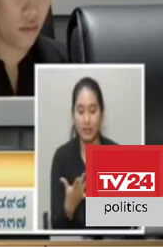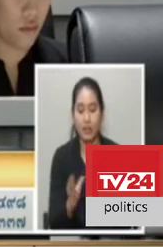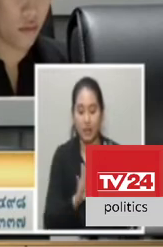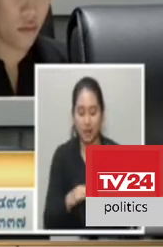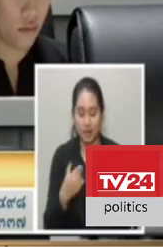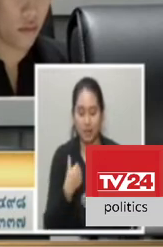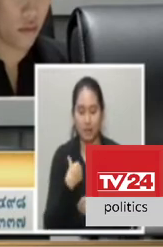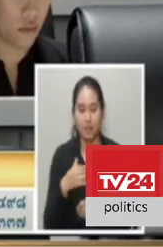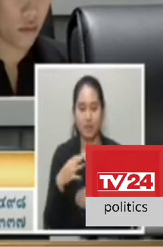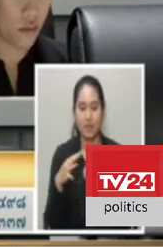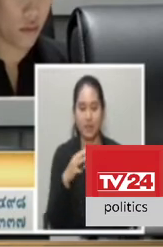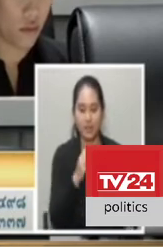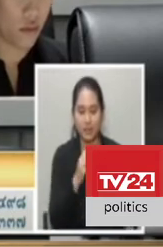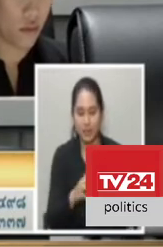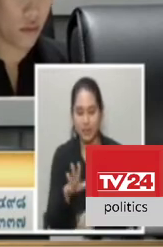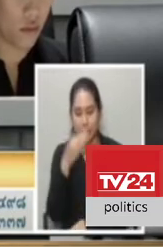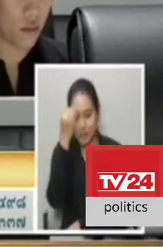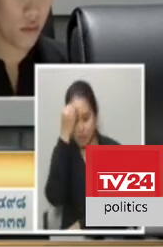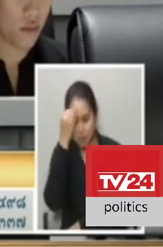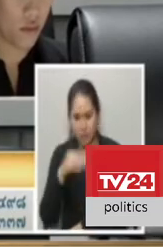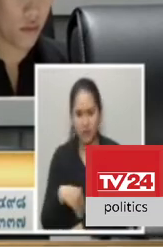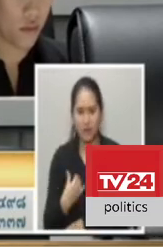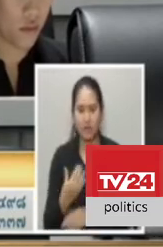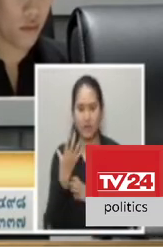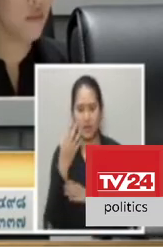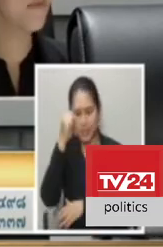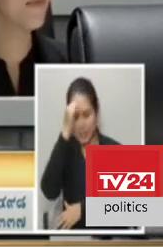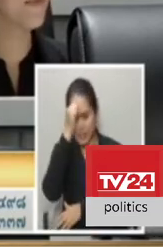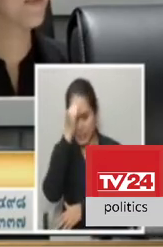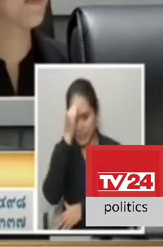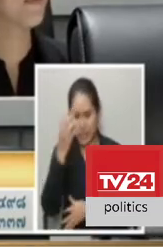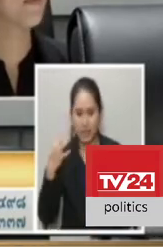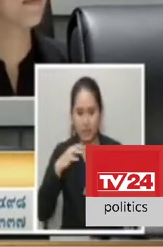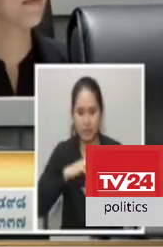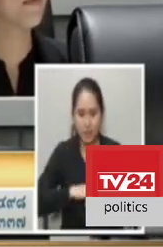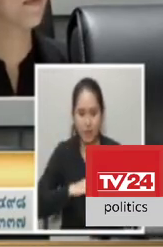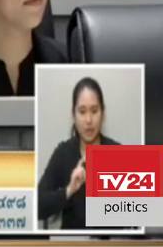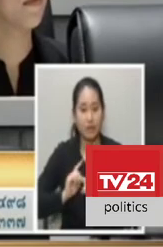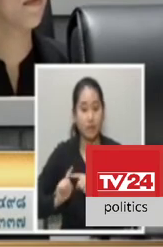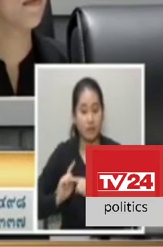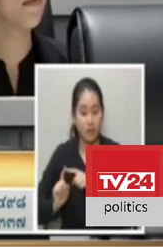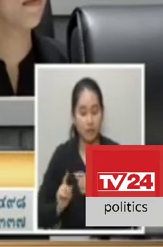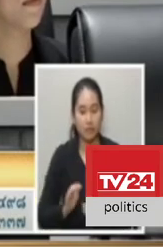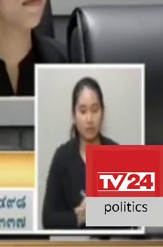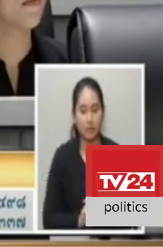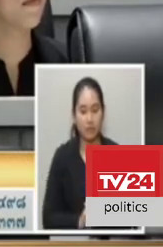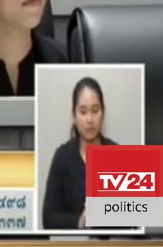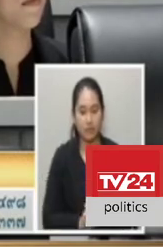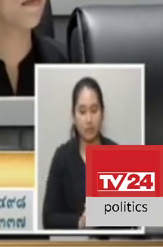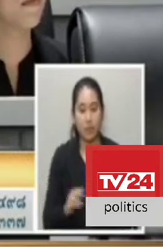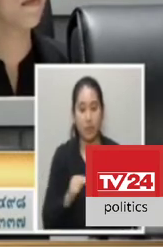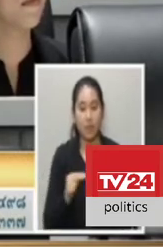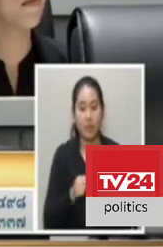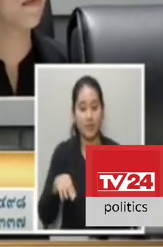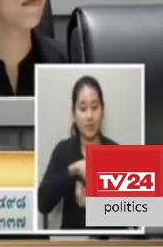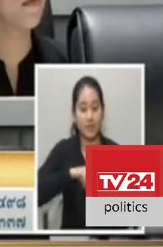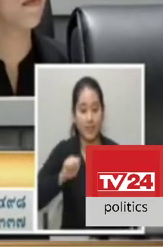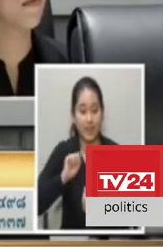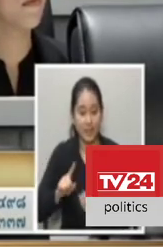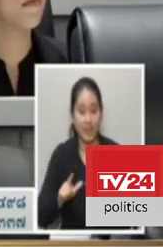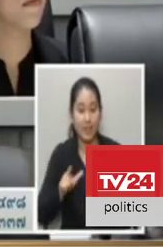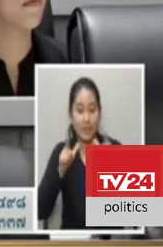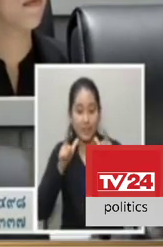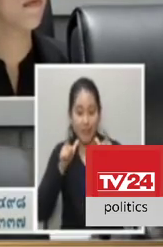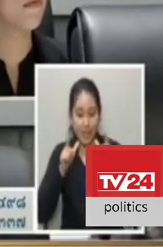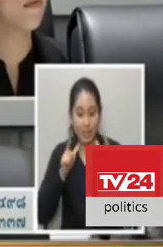จีนและอินเดียที่ยังมีความสำคัญในลักษณะที่ว่าเป็นประเทศที่มีขนาดเศรษฐกิจขนาดใหญ่ค่ะมี